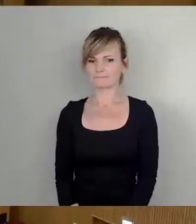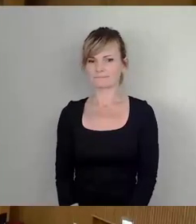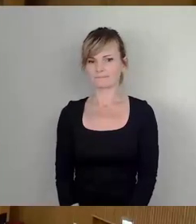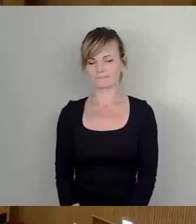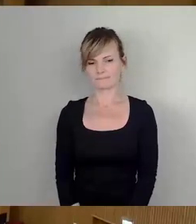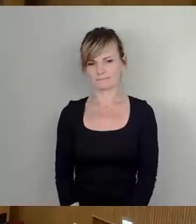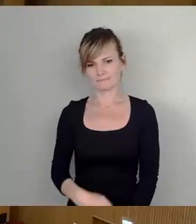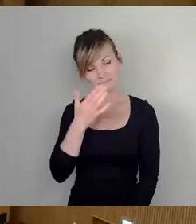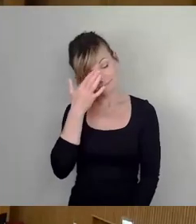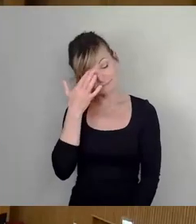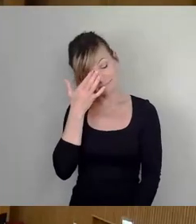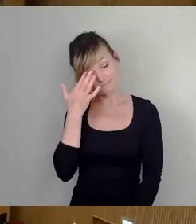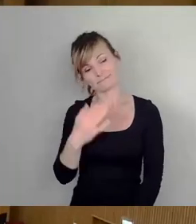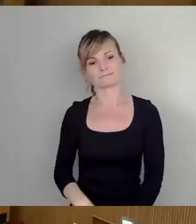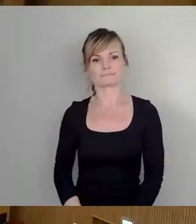Vielen Dank.